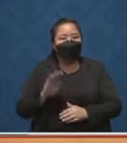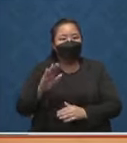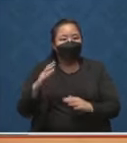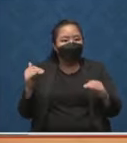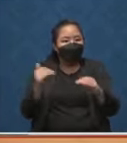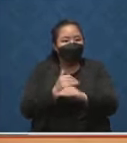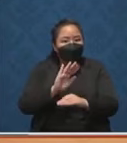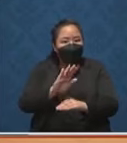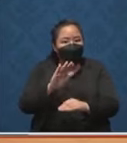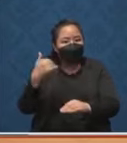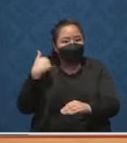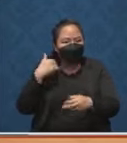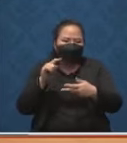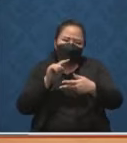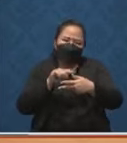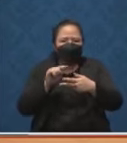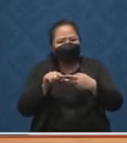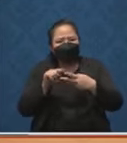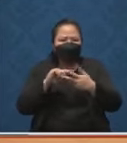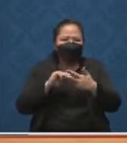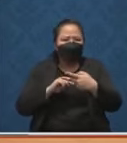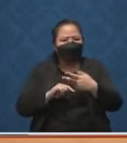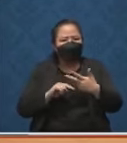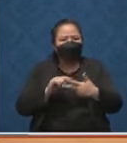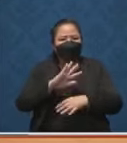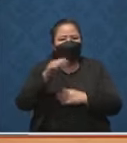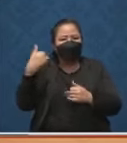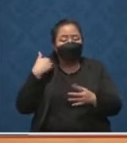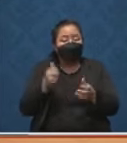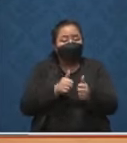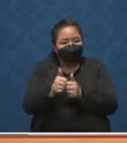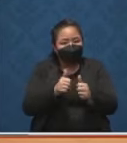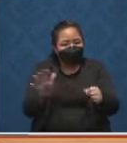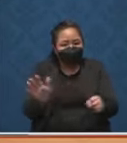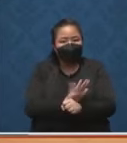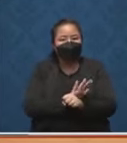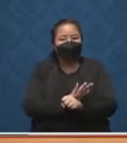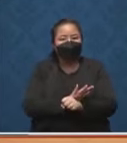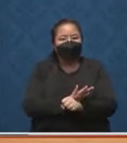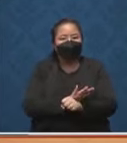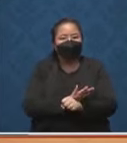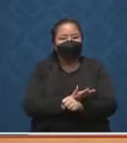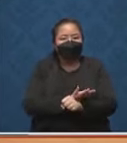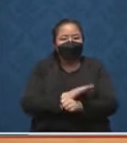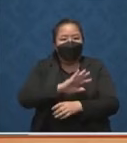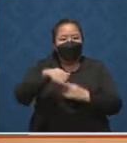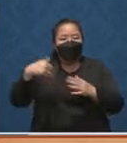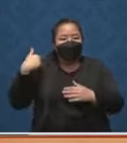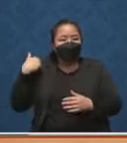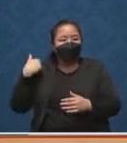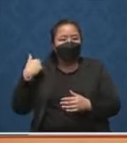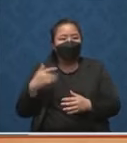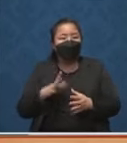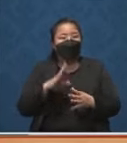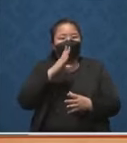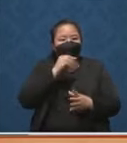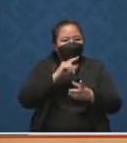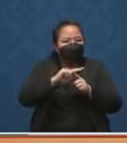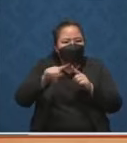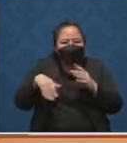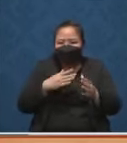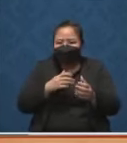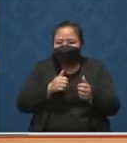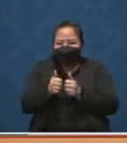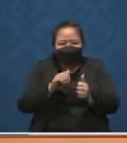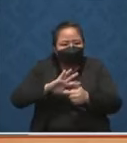นะมี 2-3 เจ้าเนี่ยนะทุกคนก็แข่งขันกันอย่างเต็มที่นะครับผมเข้ามาทำงานที่กระทรวงเนี่ยก็ได้พูดคุยกับทุกเจ้านะครับ